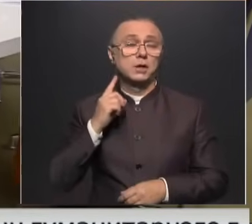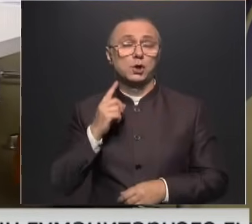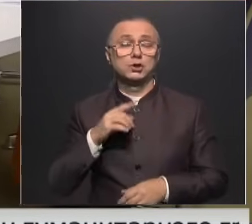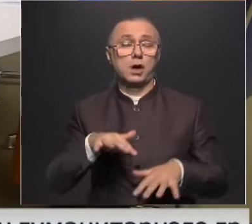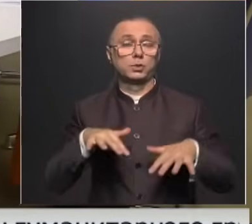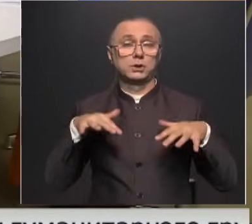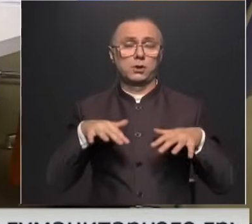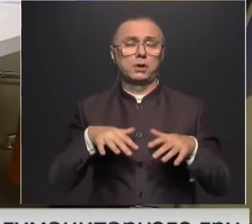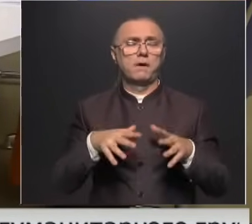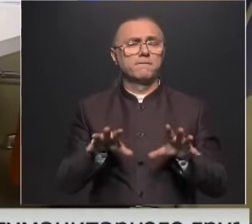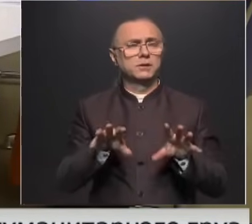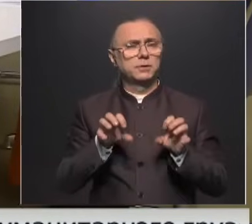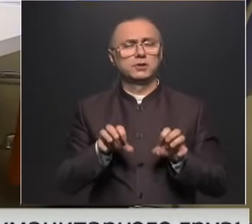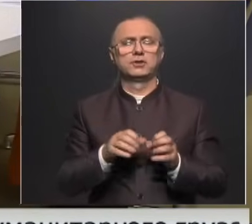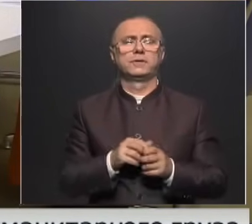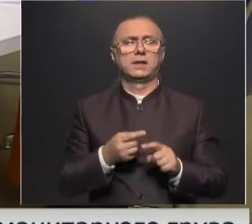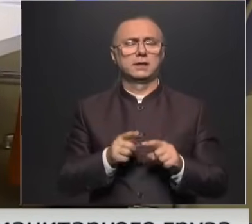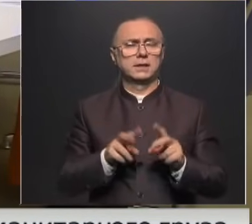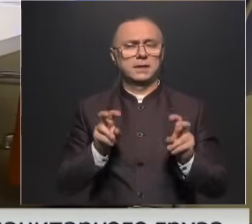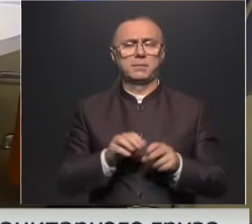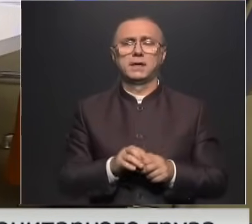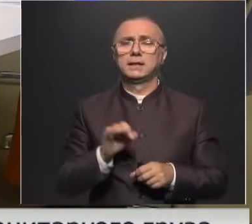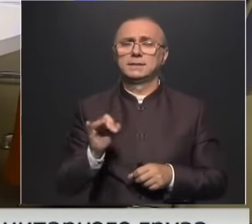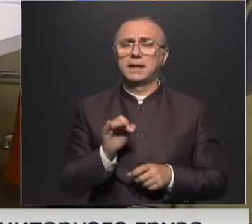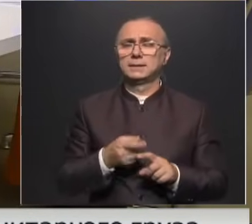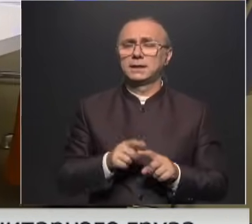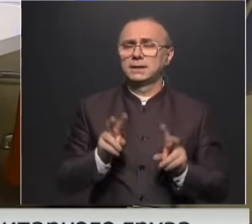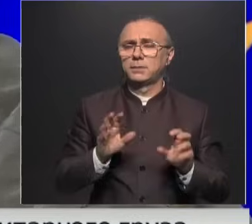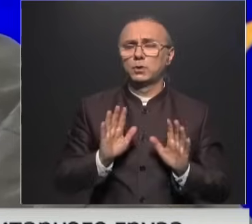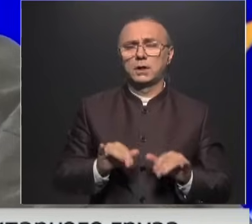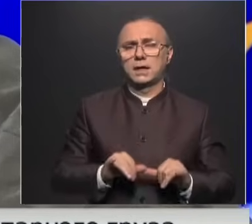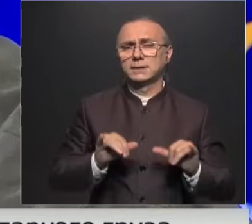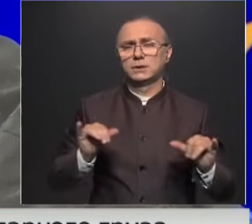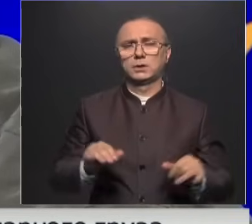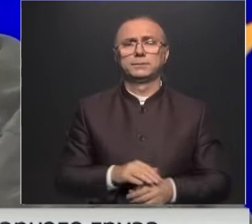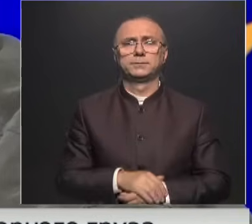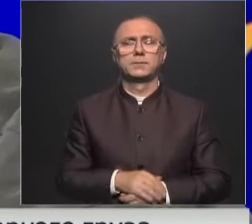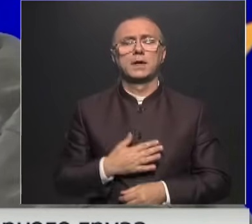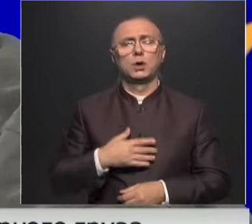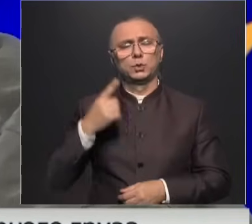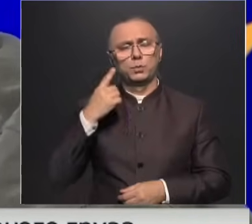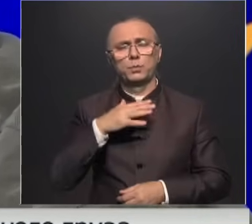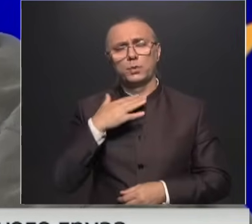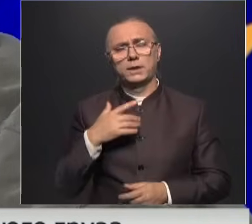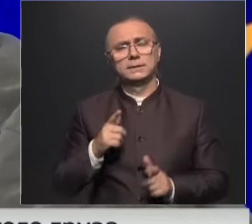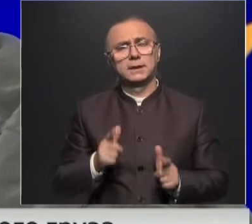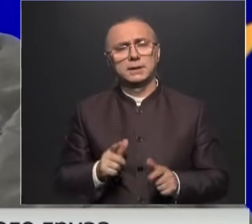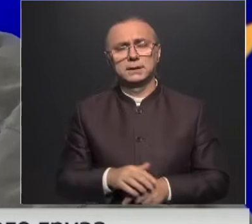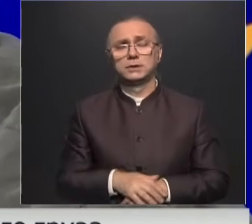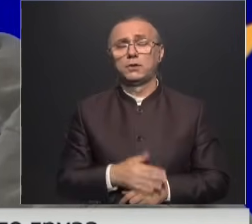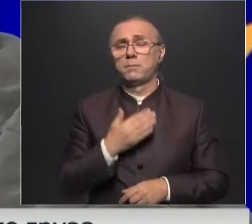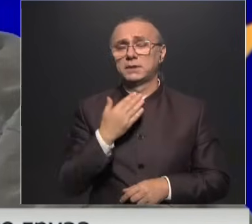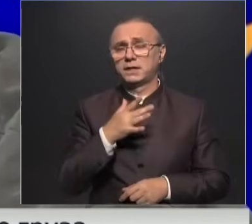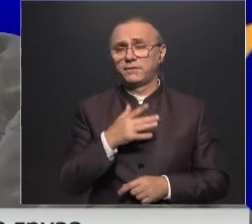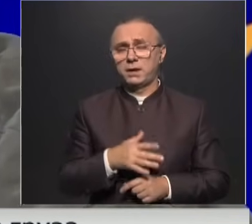восприимчива к вечным темам, а интерес к ним в последние годы только растет. Я думаю, что многие согласятся с тем, что мы в последнее время